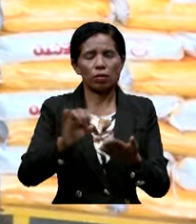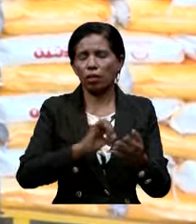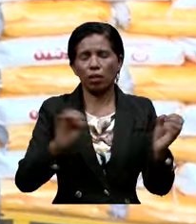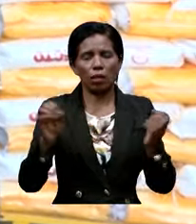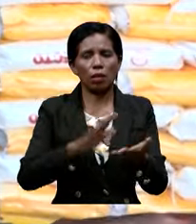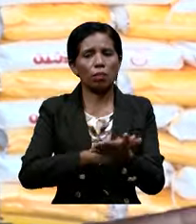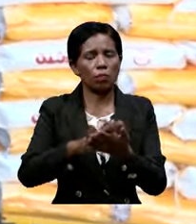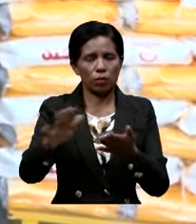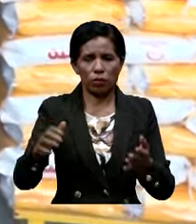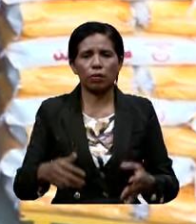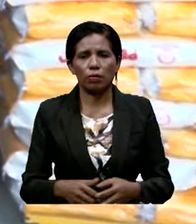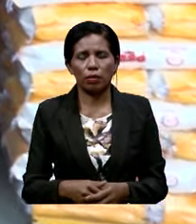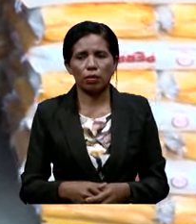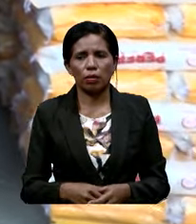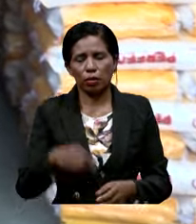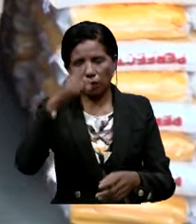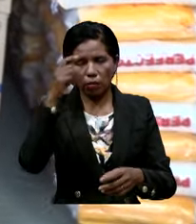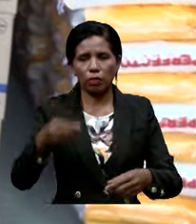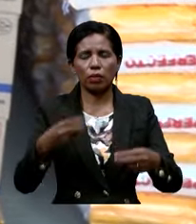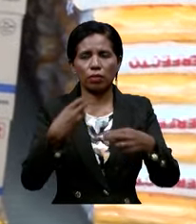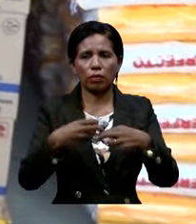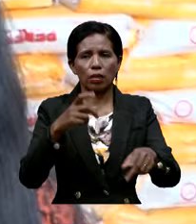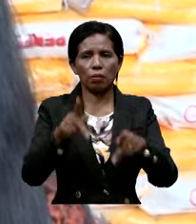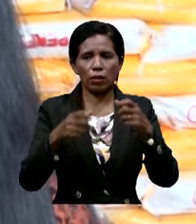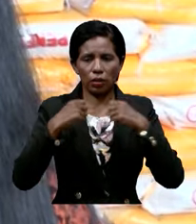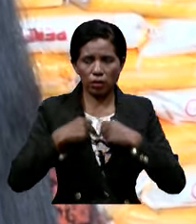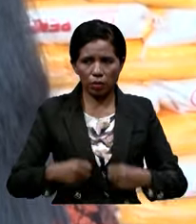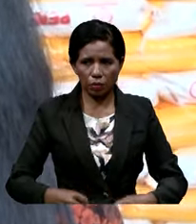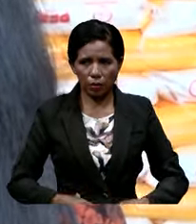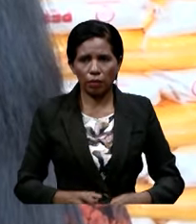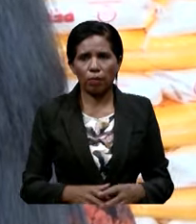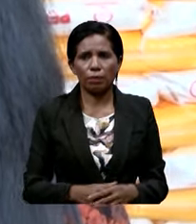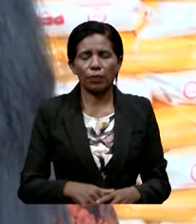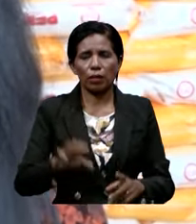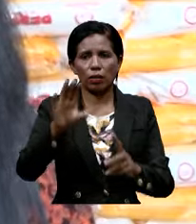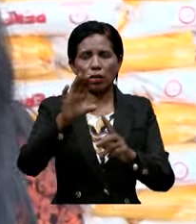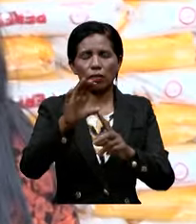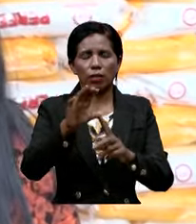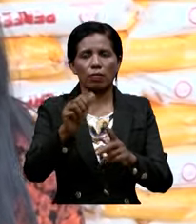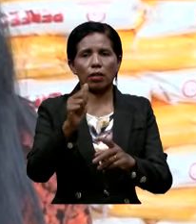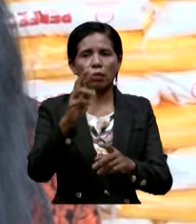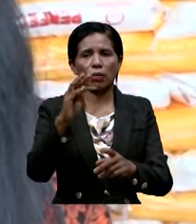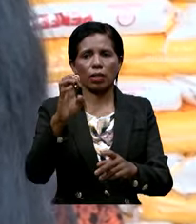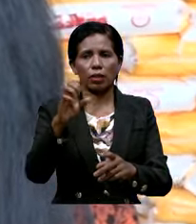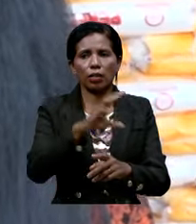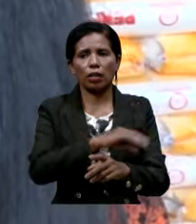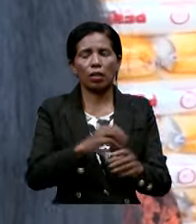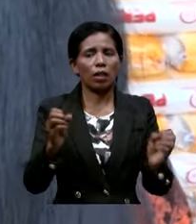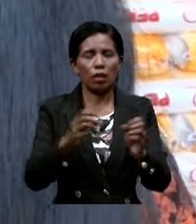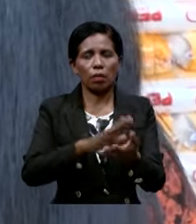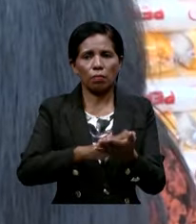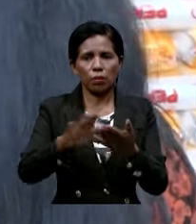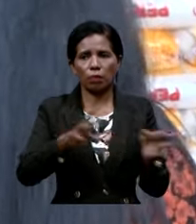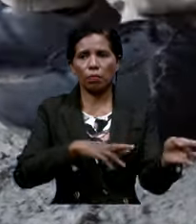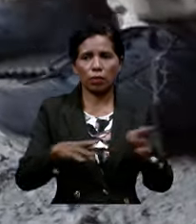layak. Tamba ida ne ne fo impacto ba emane Saudi. Sefi armazen perfecto reconhece armazen la higiene no